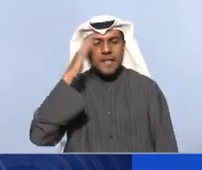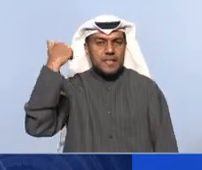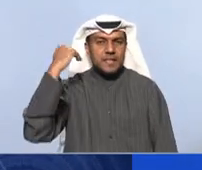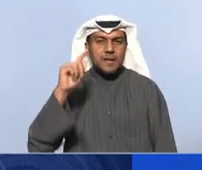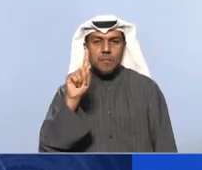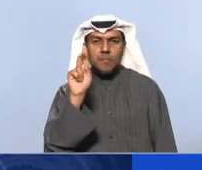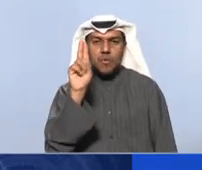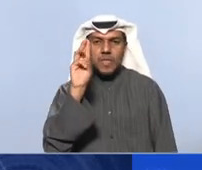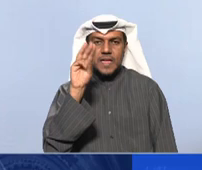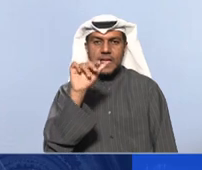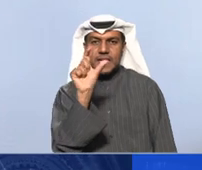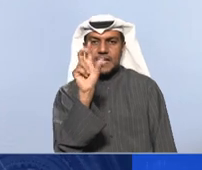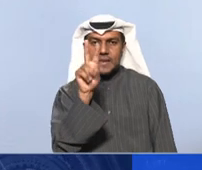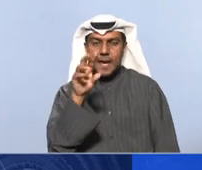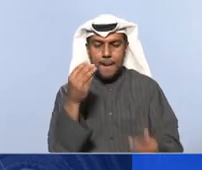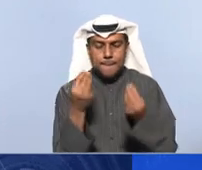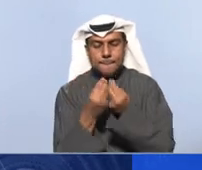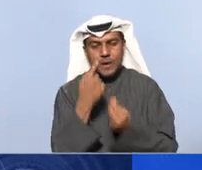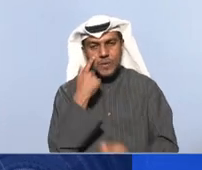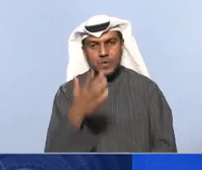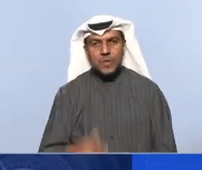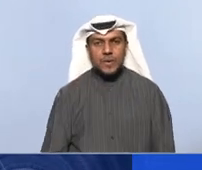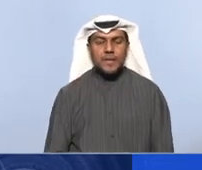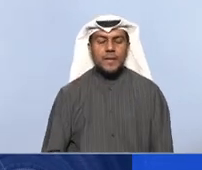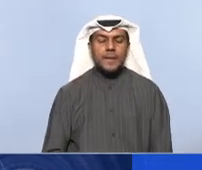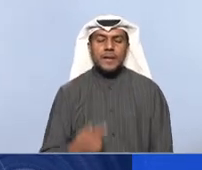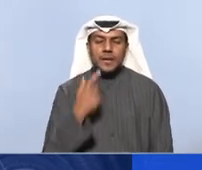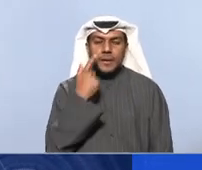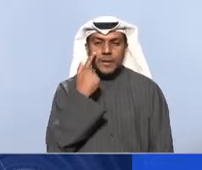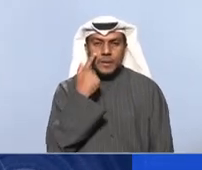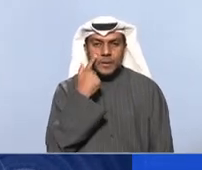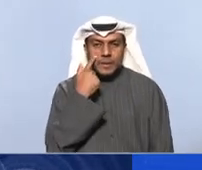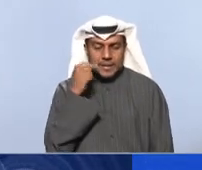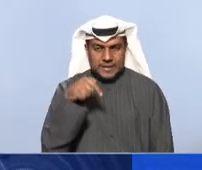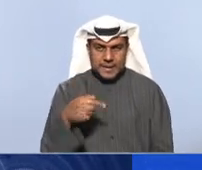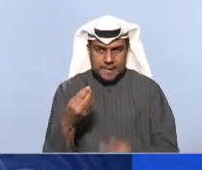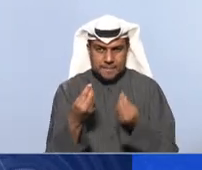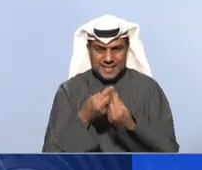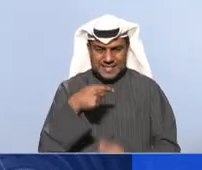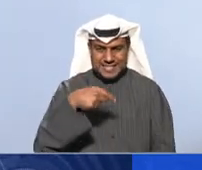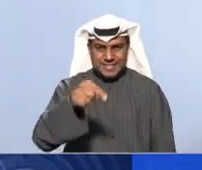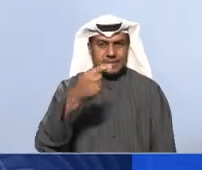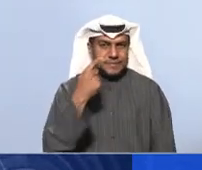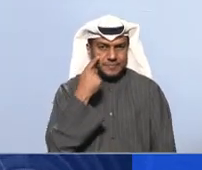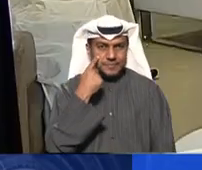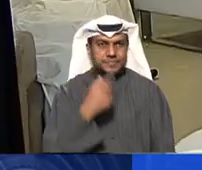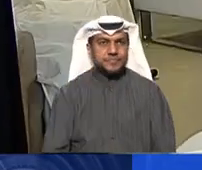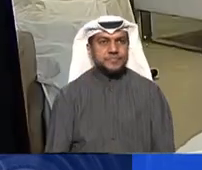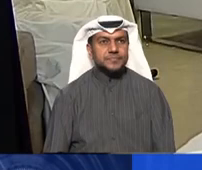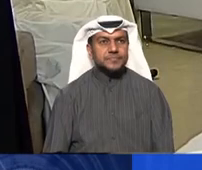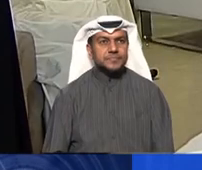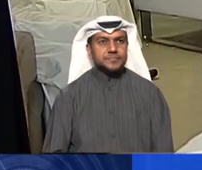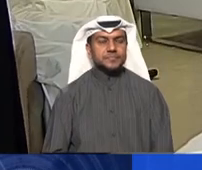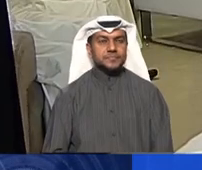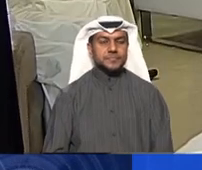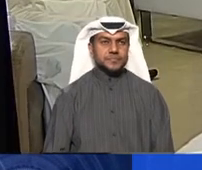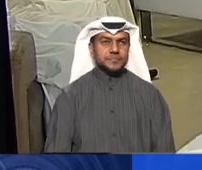لشؤون الصحة العامة والوكيل المساعد للخدمات الطبية المساندة بالتكليف، فلتتفضل.